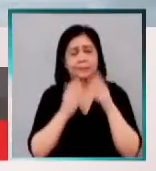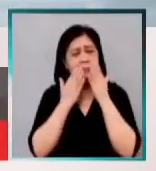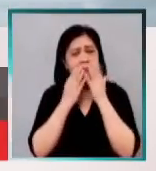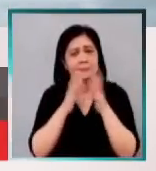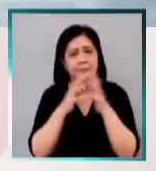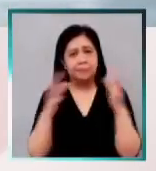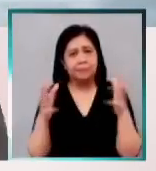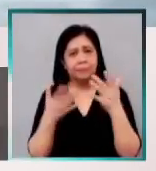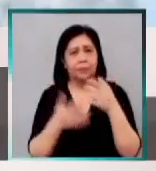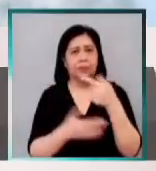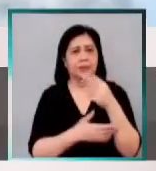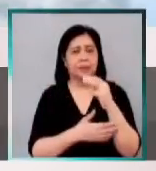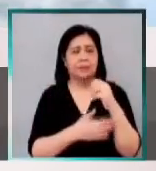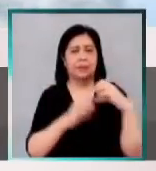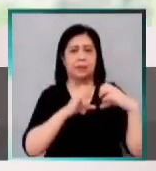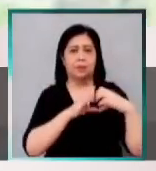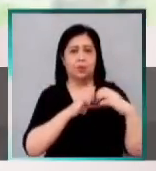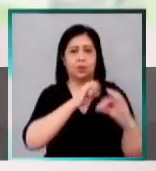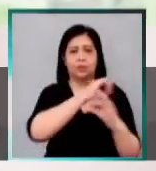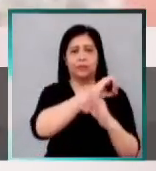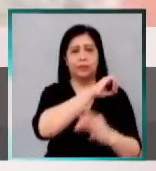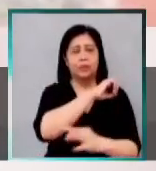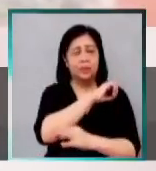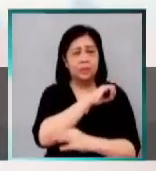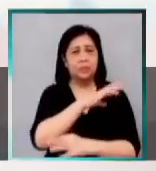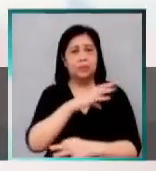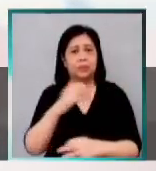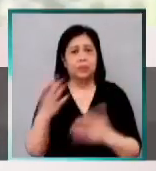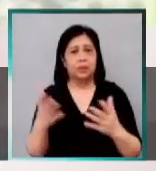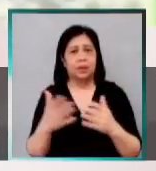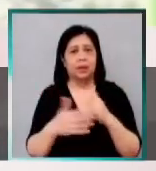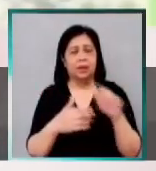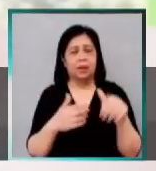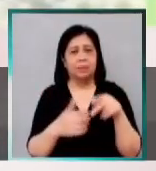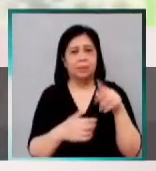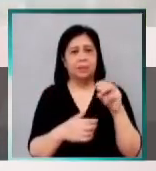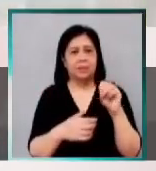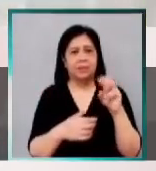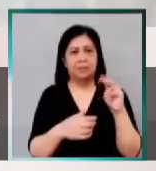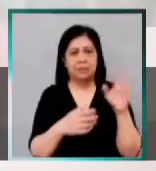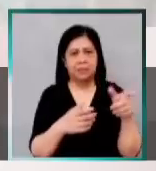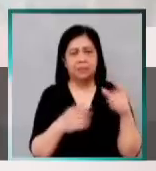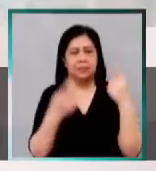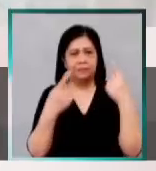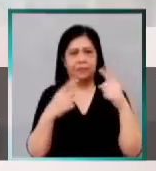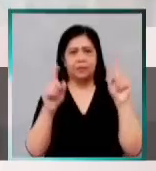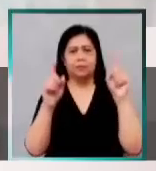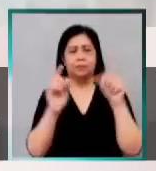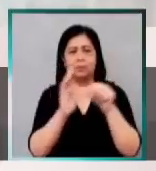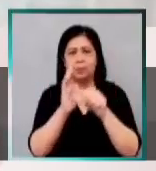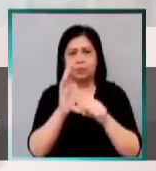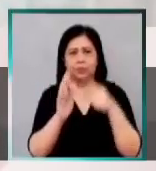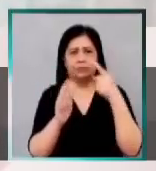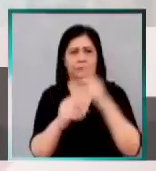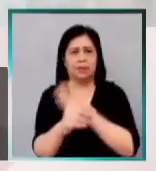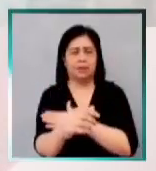GMA Kapuso Foundation at sa PCMC sa successful na operasyon sa anak namin.